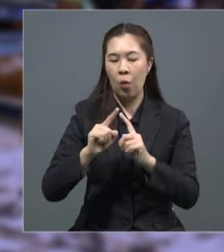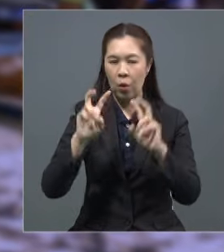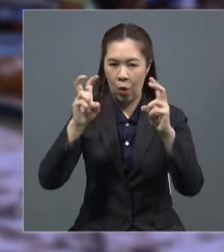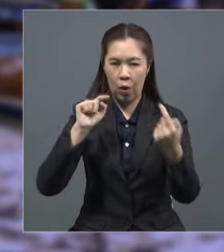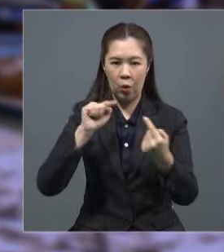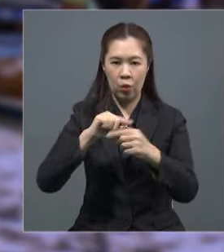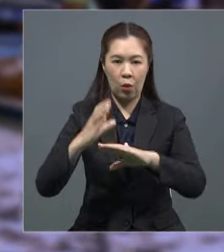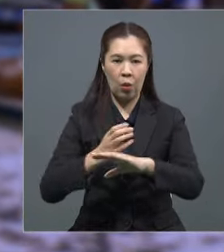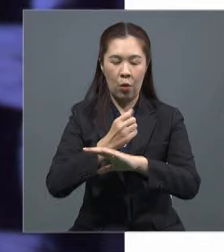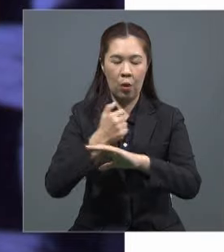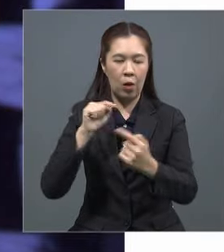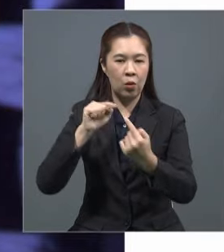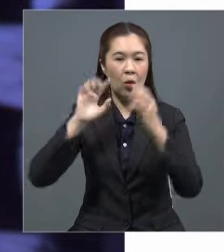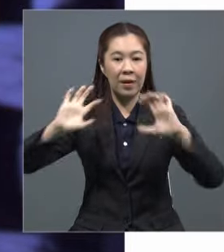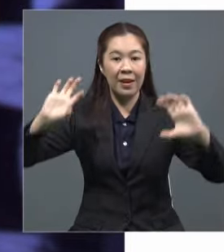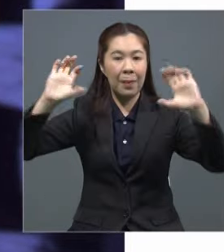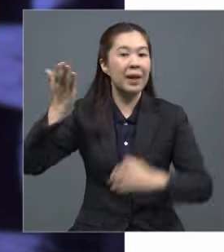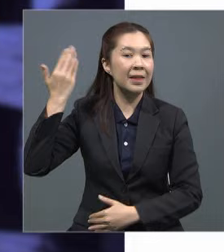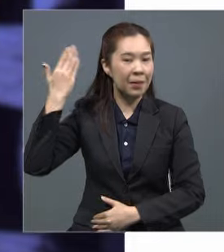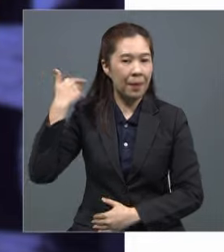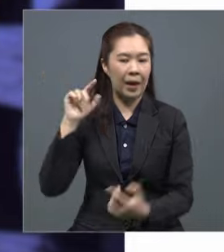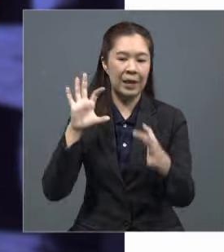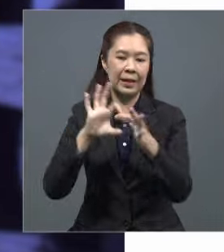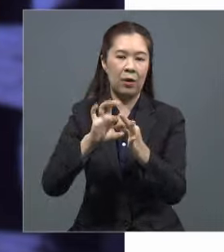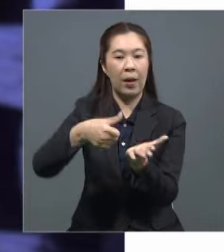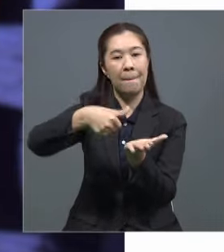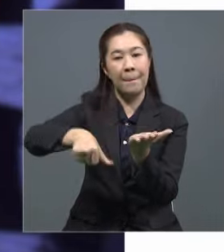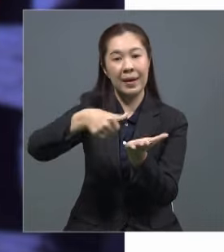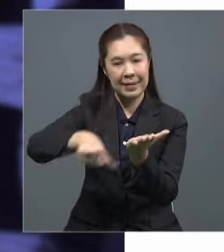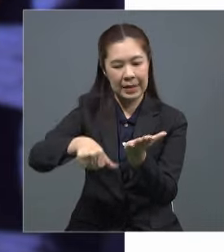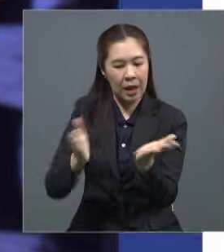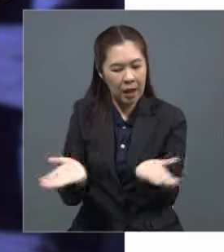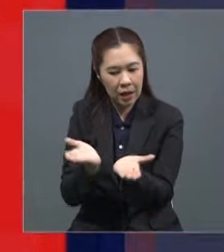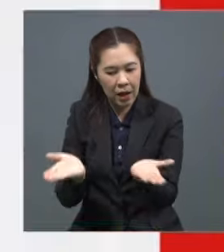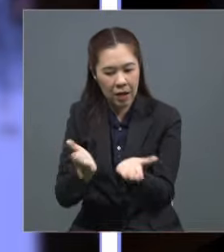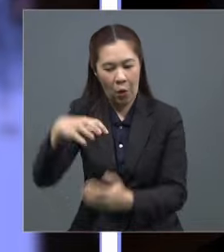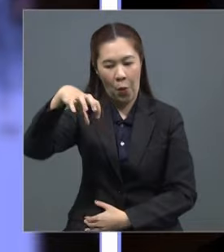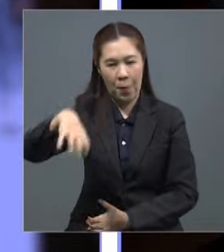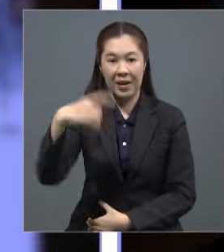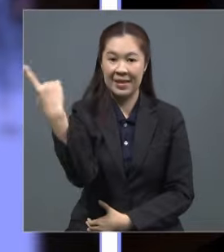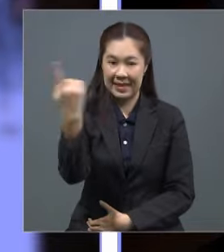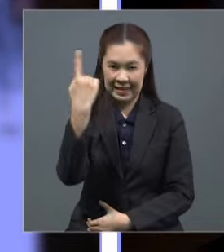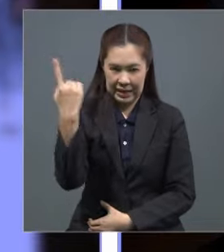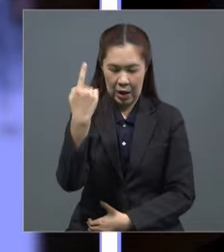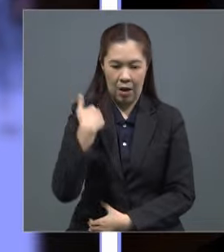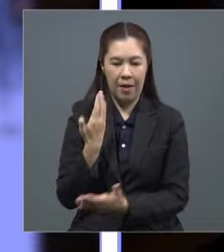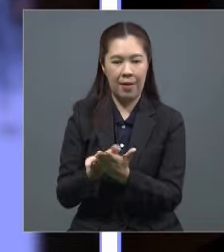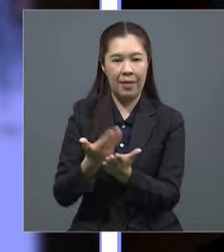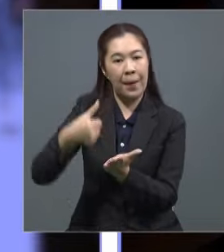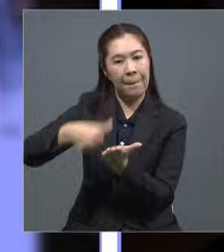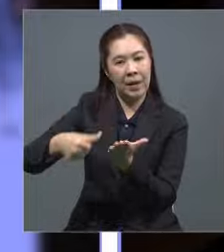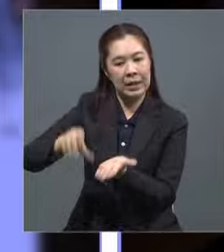รัฐบาลในช่วงที่ผ่านมาอย่างเช่นมาตรการทางภาษีในการกระตุ้นเมืองหน้าเที่ยวนะครับทำให้รัฐบาลจัดเก็บภาษีได้กว่า